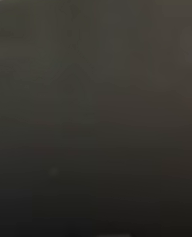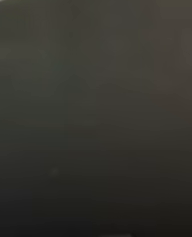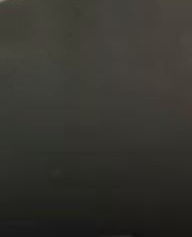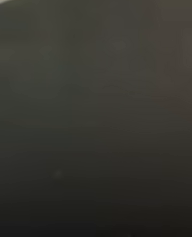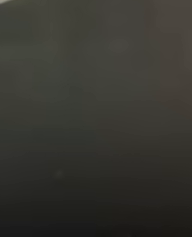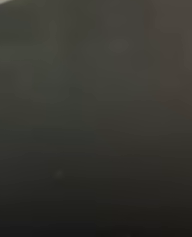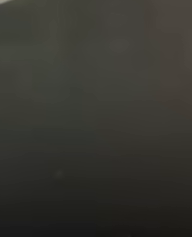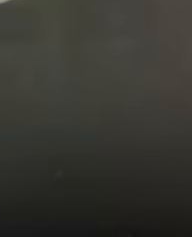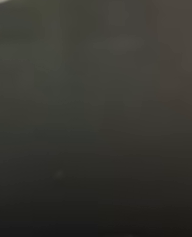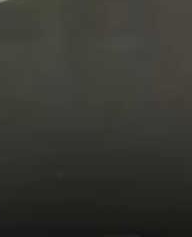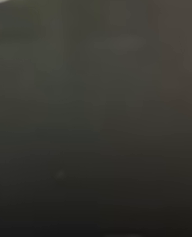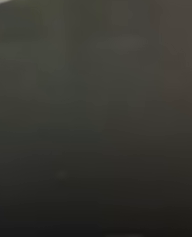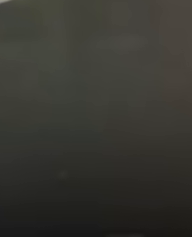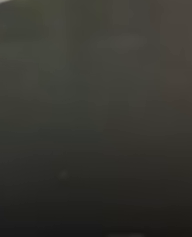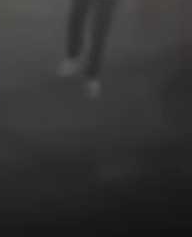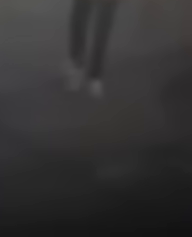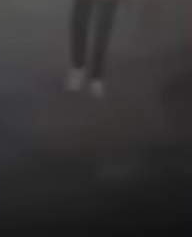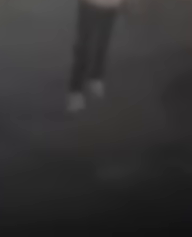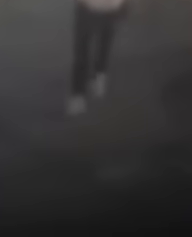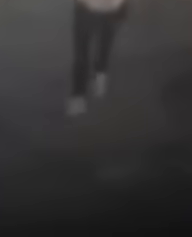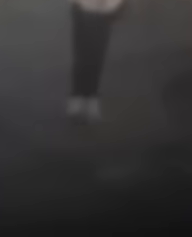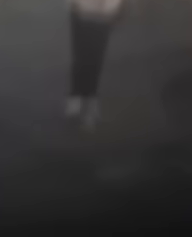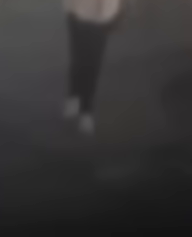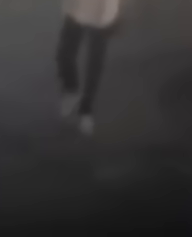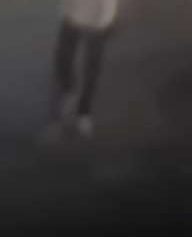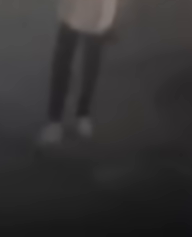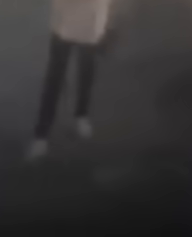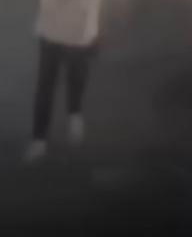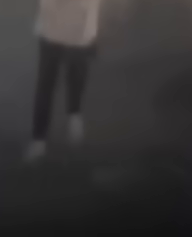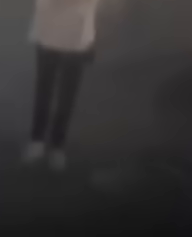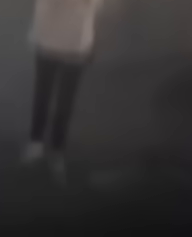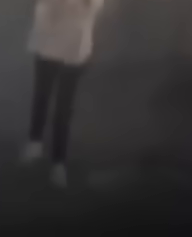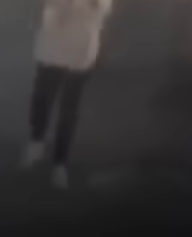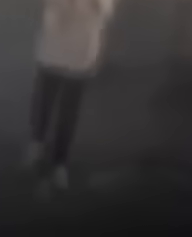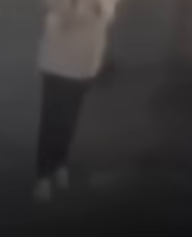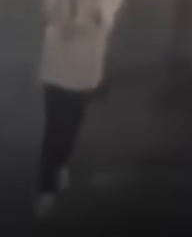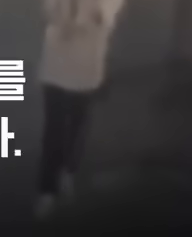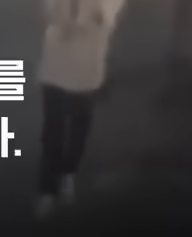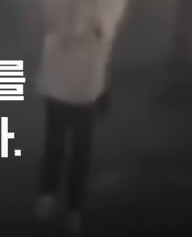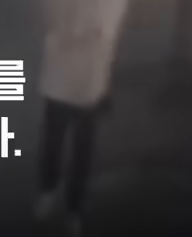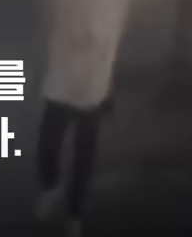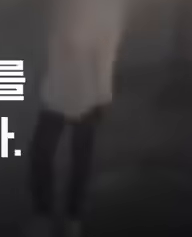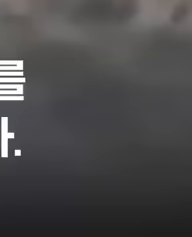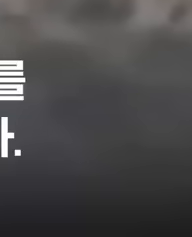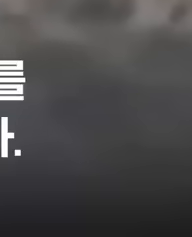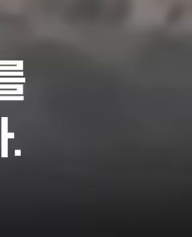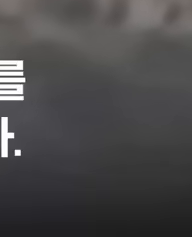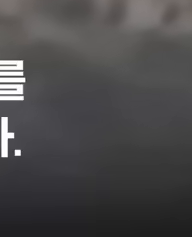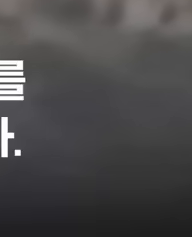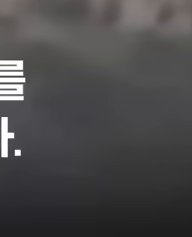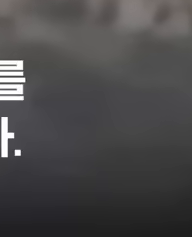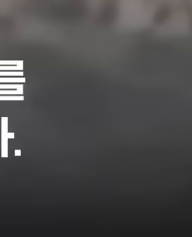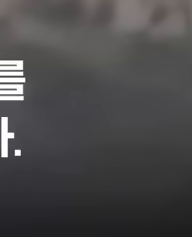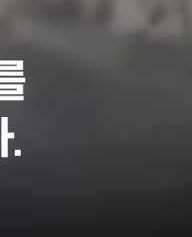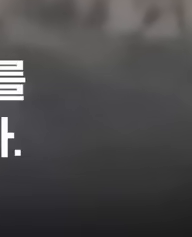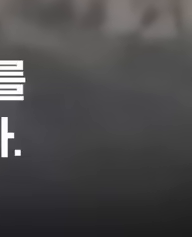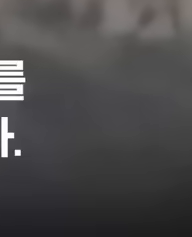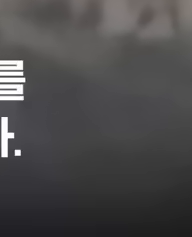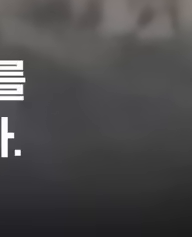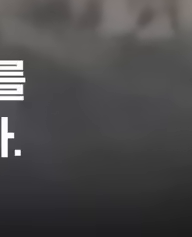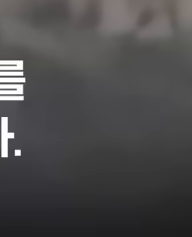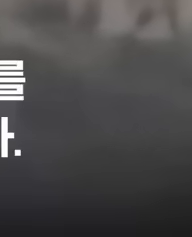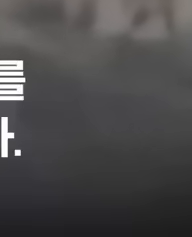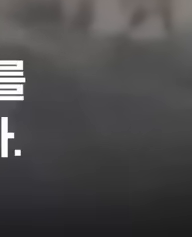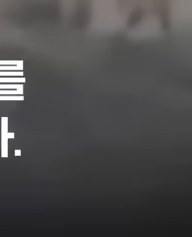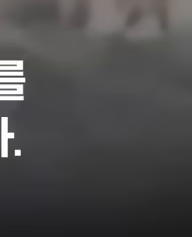갔대요. 심폐소를 핥다만 피가 막 자고 있어. 그거에 대해 그랬대요. 지난 3일 저녁 7시쯤 이 남성은